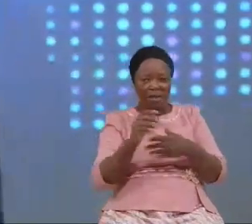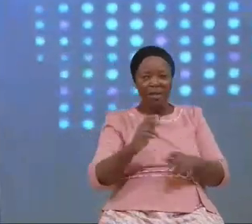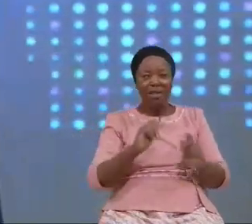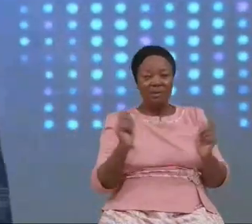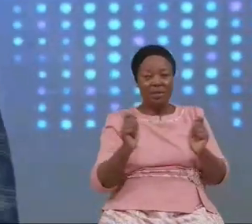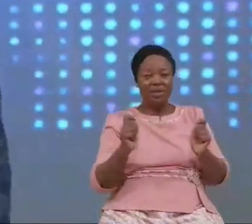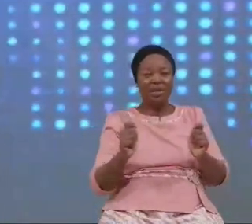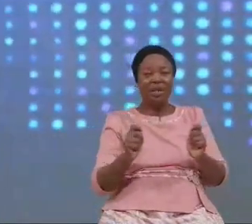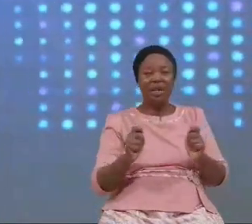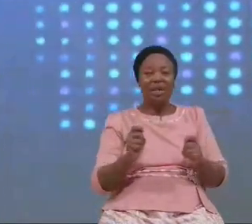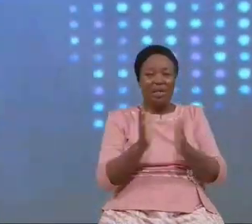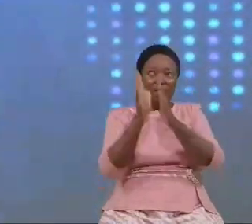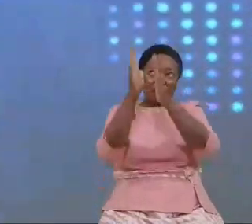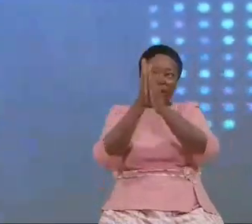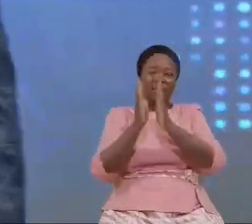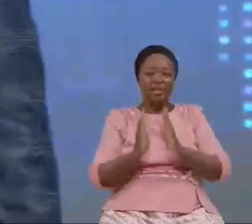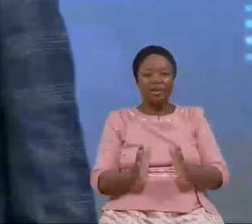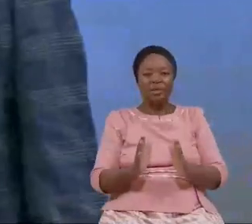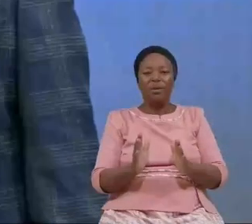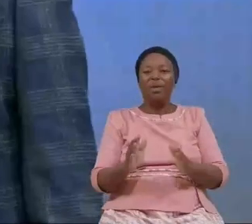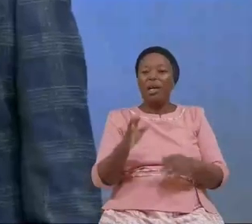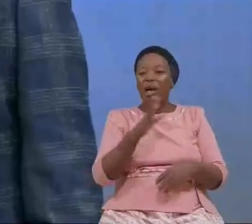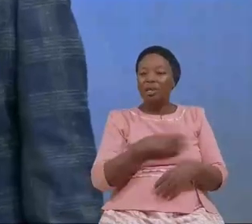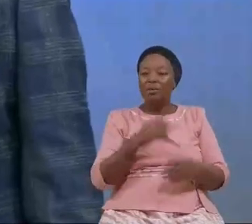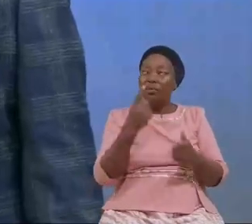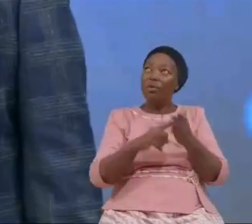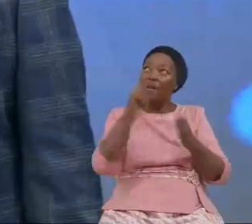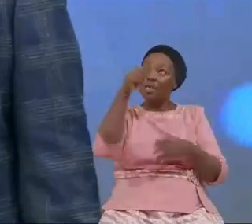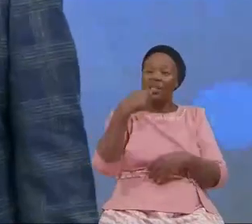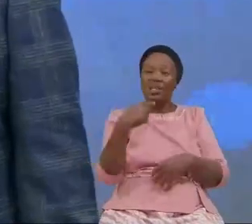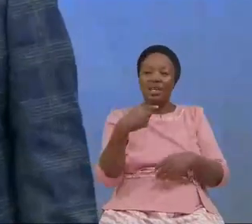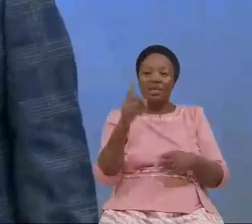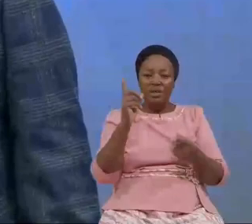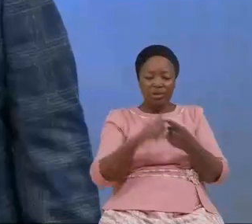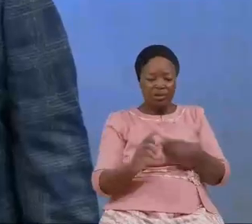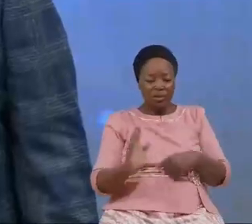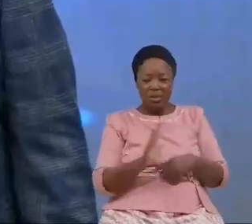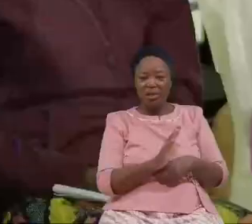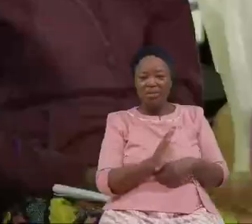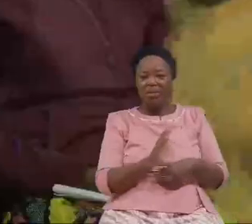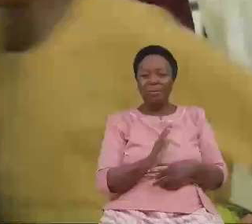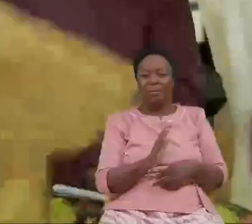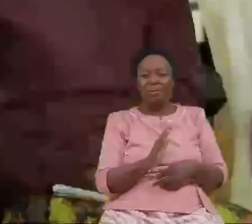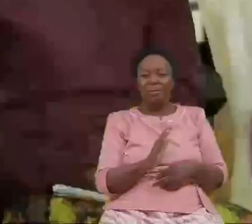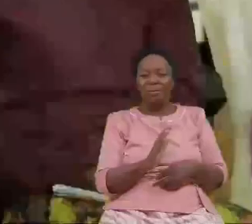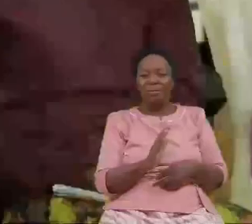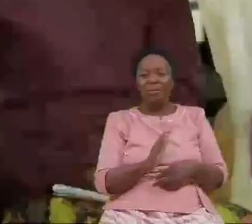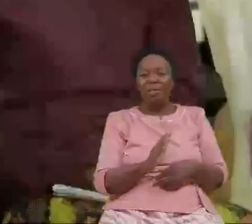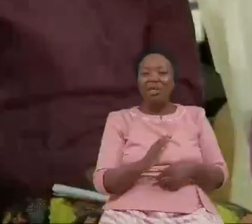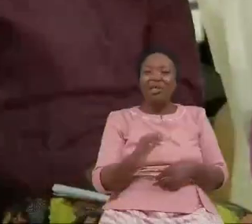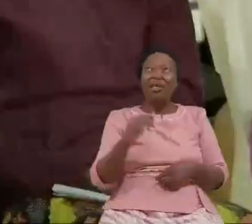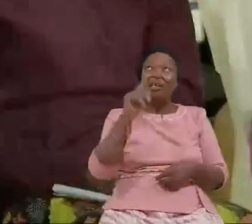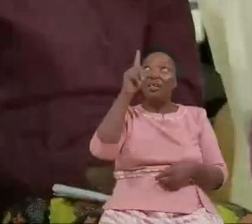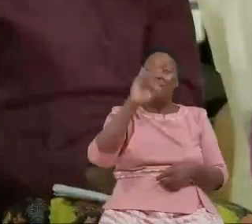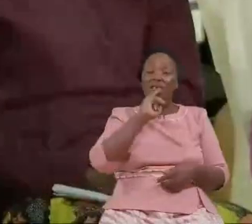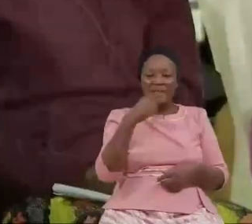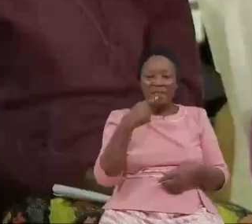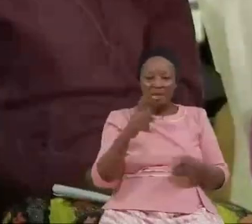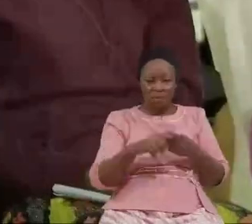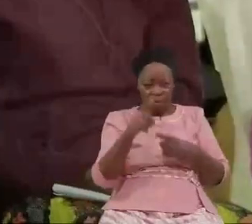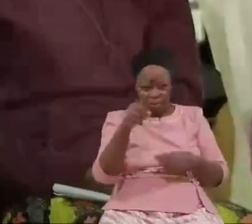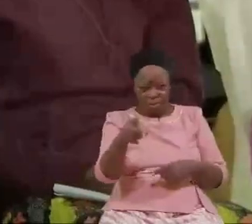un intercesseur impartial ce qui lui a dit il te le